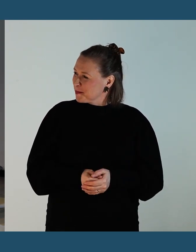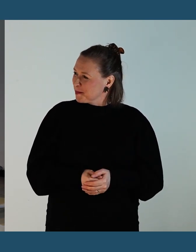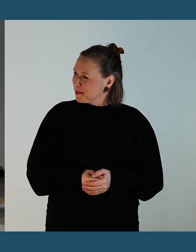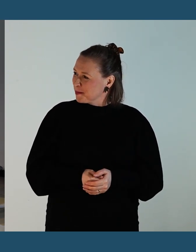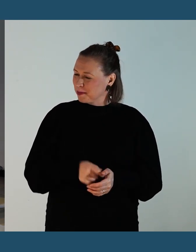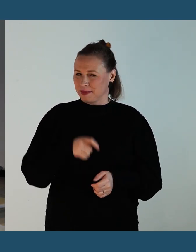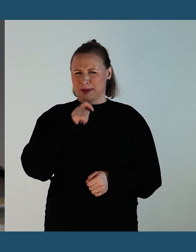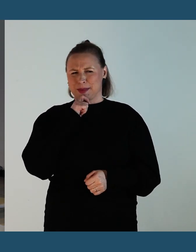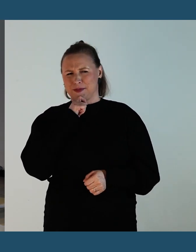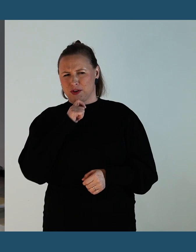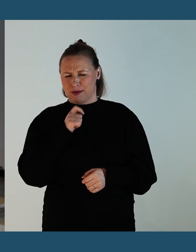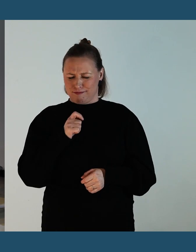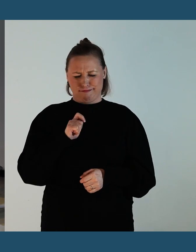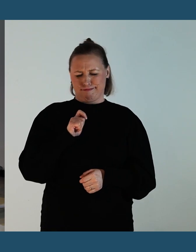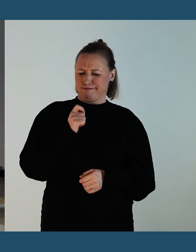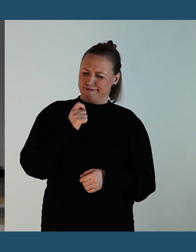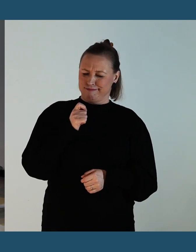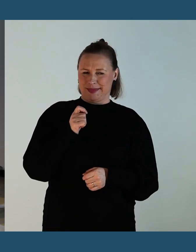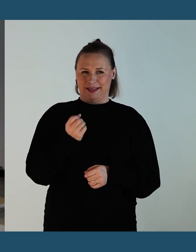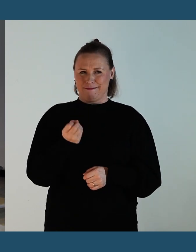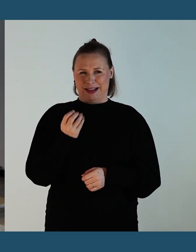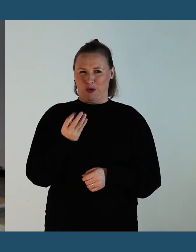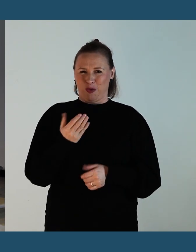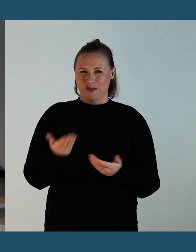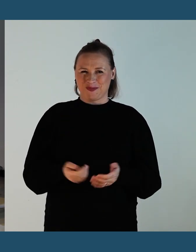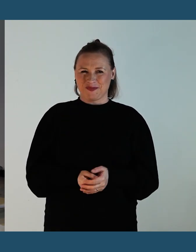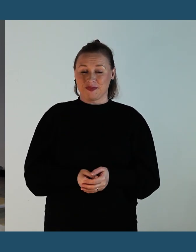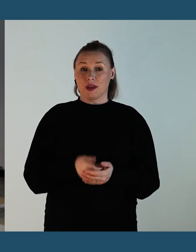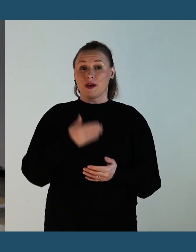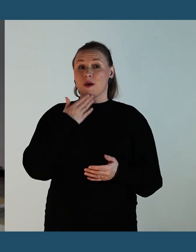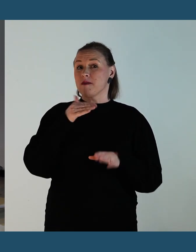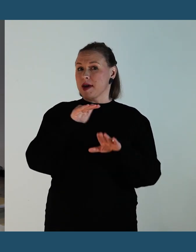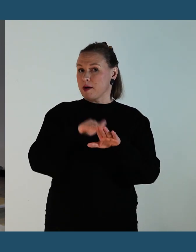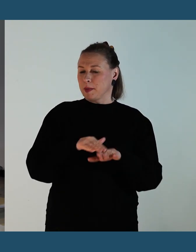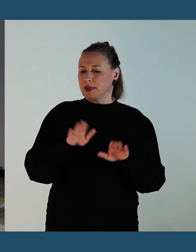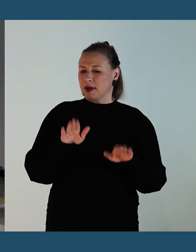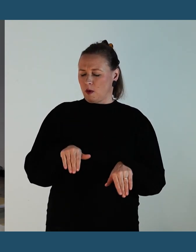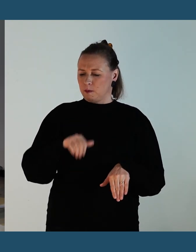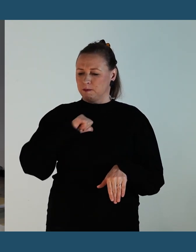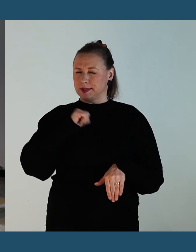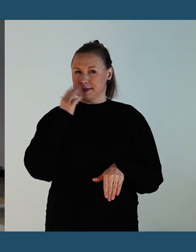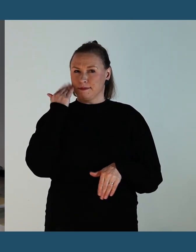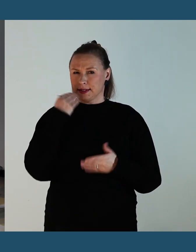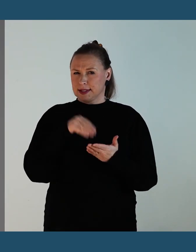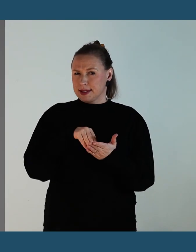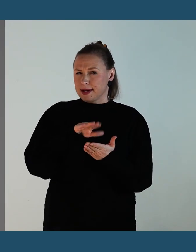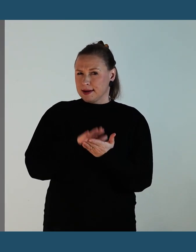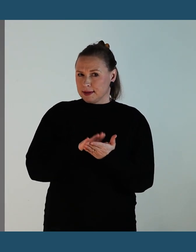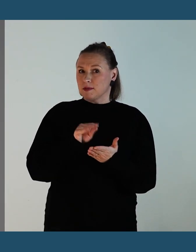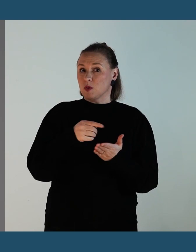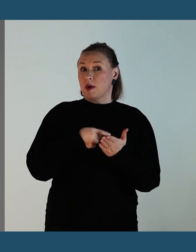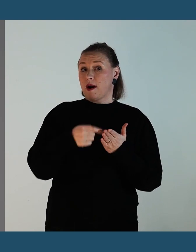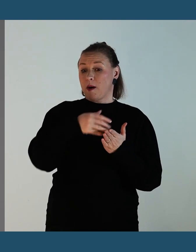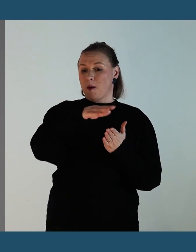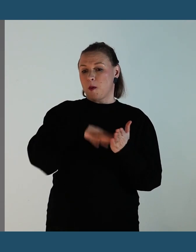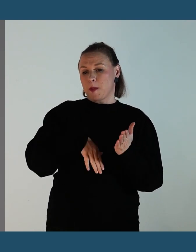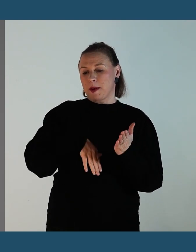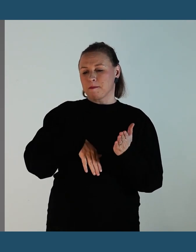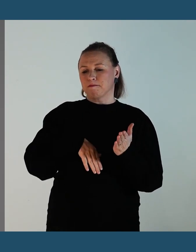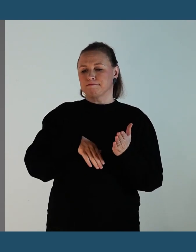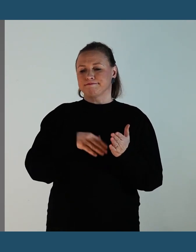Tällainen mikrofonibingo. Joo, tässä tuli hyviä huomioita ja itsekin kirjasin itselleni sen ylös, että se anonyymi rekrytointihan ei ole